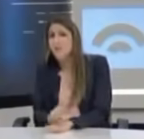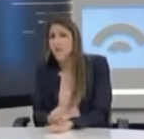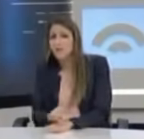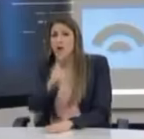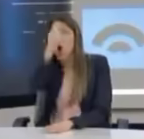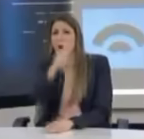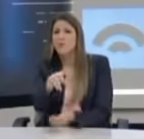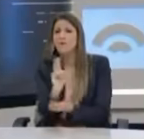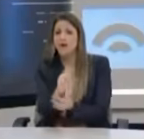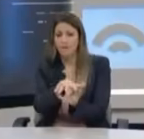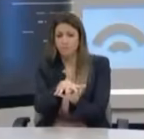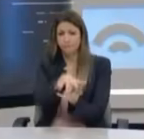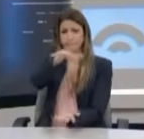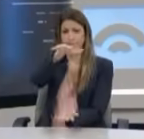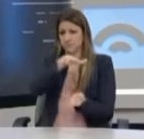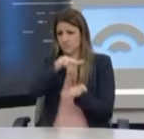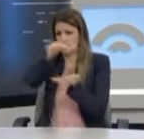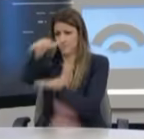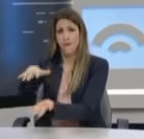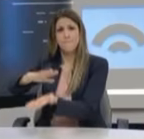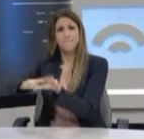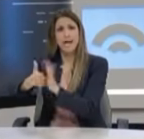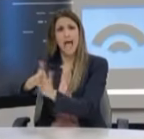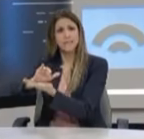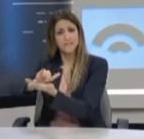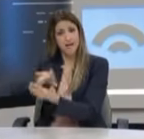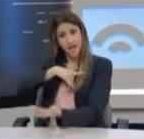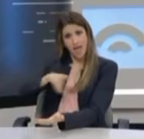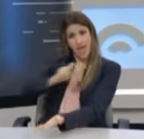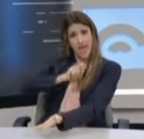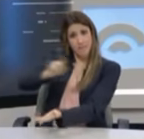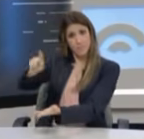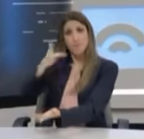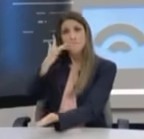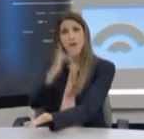Κατέθεσε πολλά έγγραφα στα πρακτικά της Βουλής, αλλά δεν κατέθεσε την επιστολή παραίτησης.